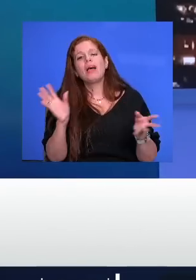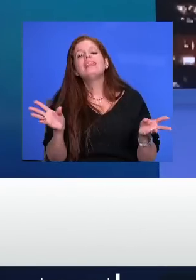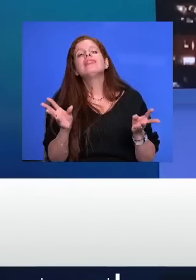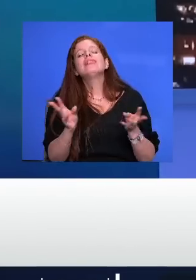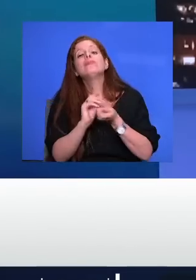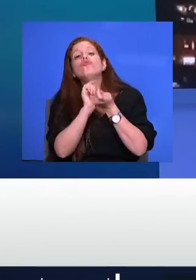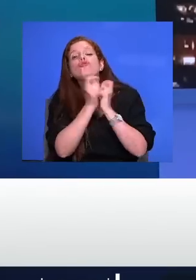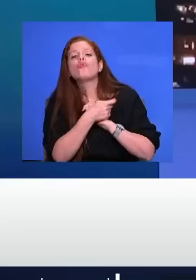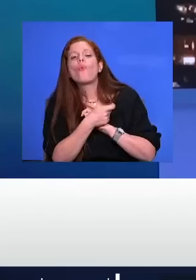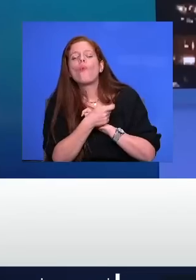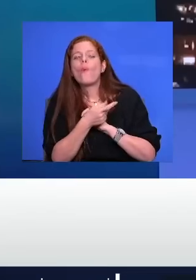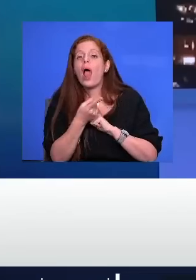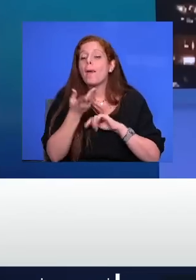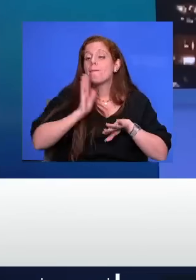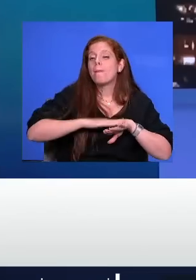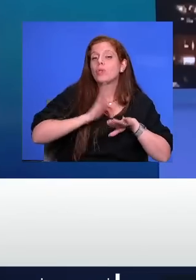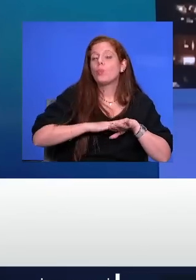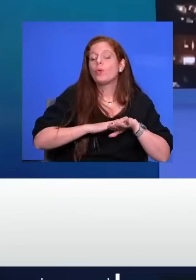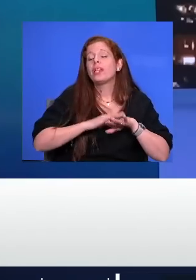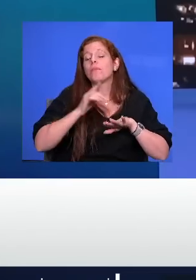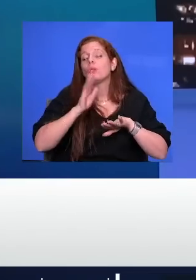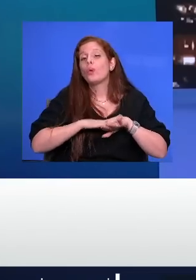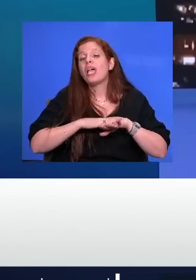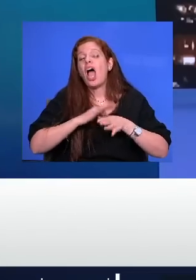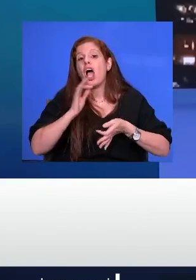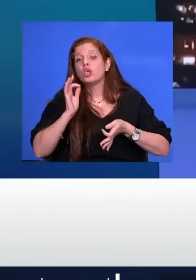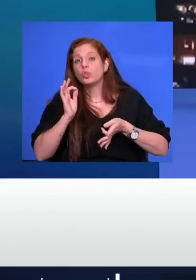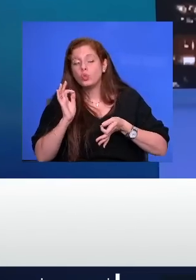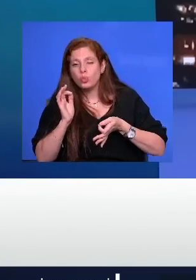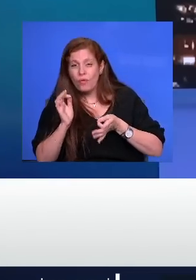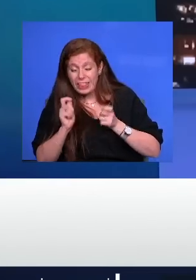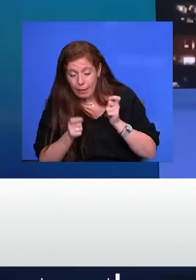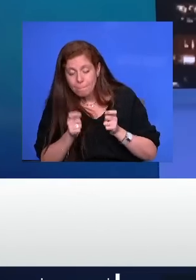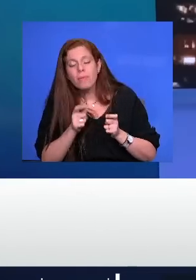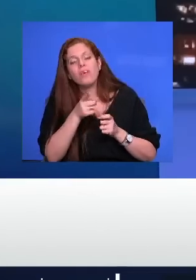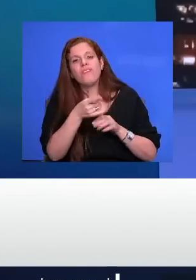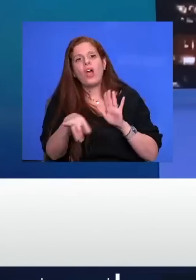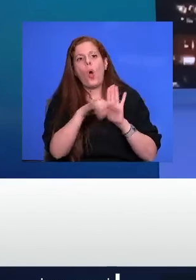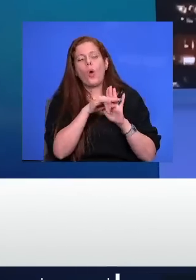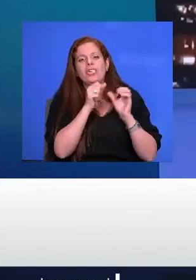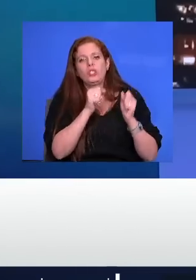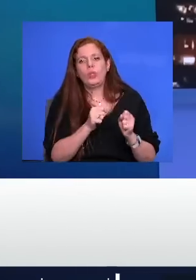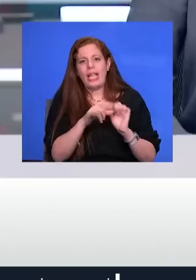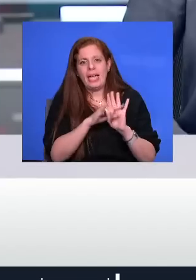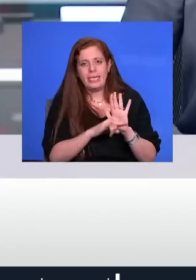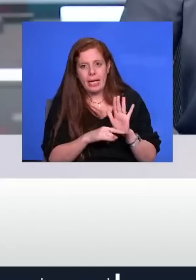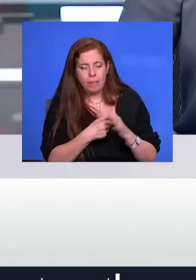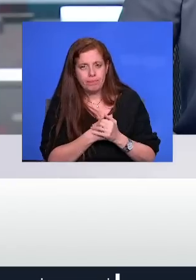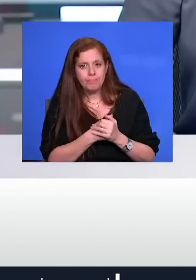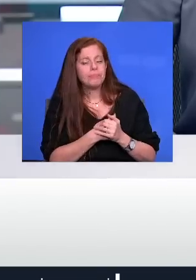אולי במינוי השופטים, וחוק יסוד החקיקה שכולל את הכותרת פסקת ההתגברות. תמר,